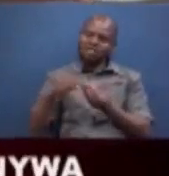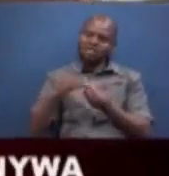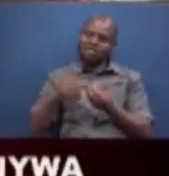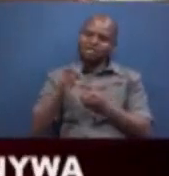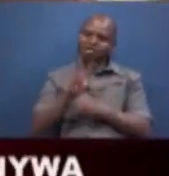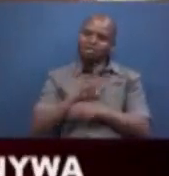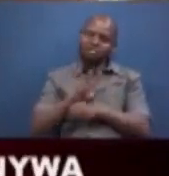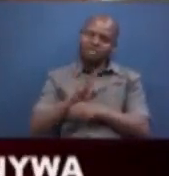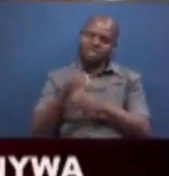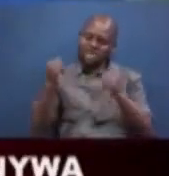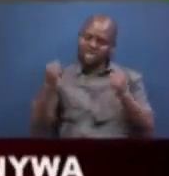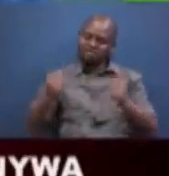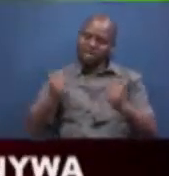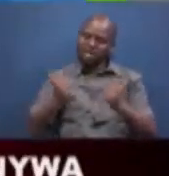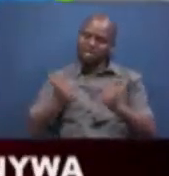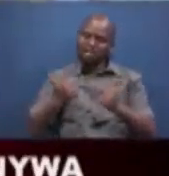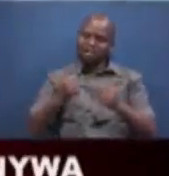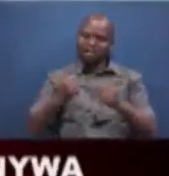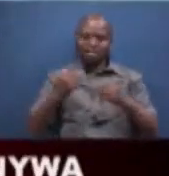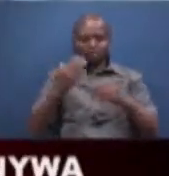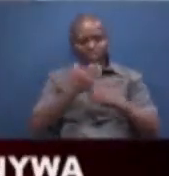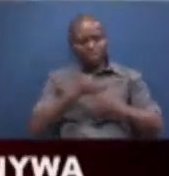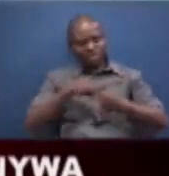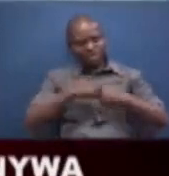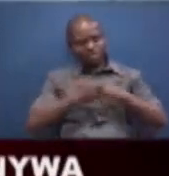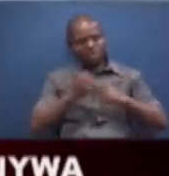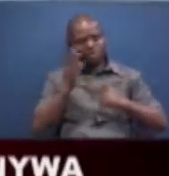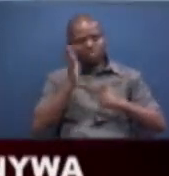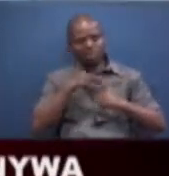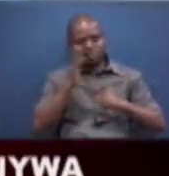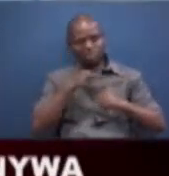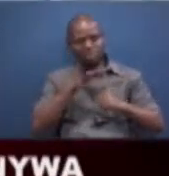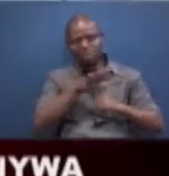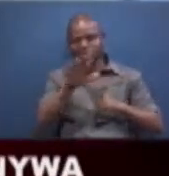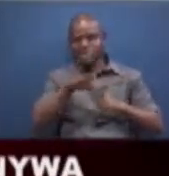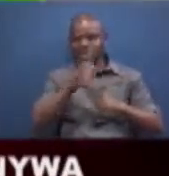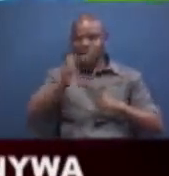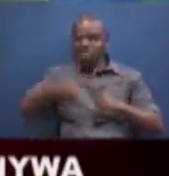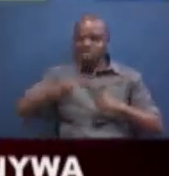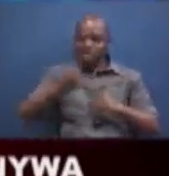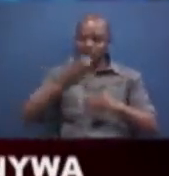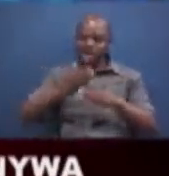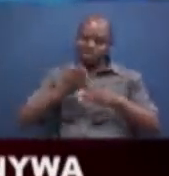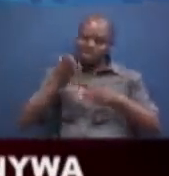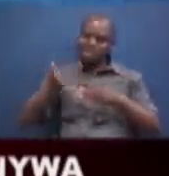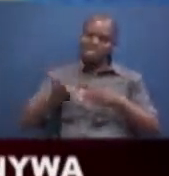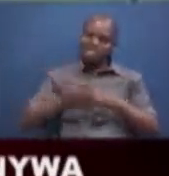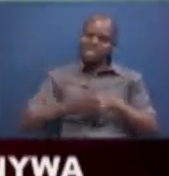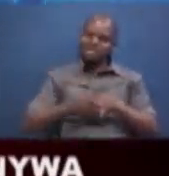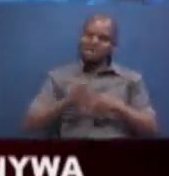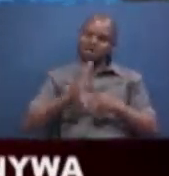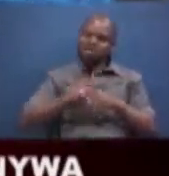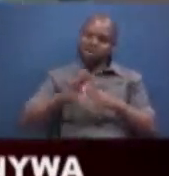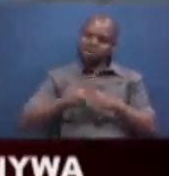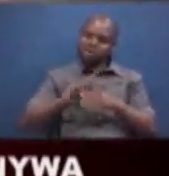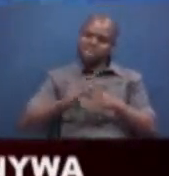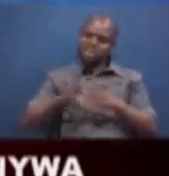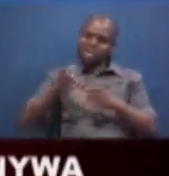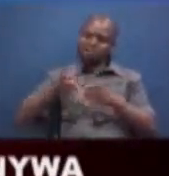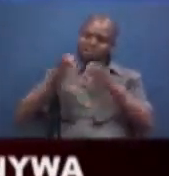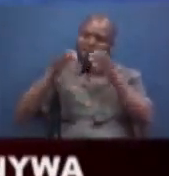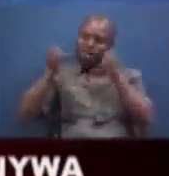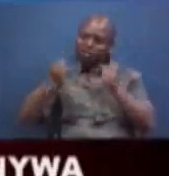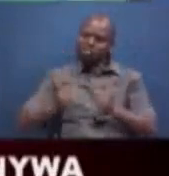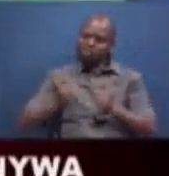na kuweka usimamizi imara wa kukabiliana na changamoto za uchafuzi wa mazingira, huku akiipongeza kampuni hiyo hasa matumizi ya chupa